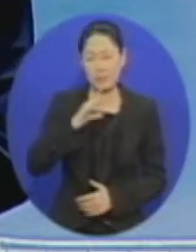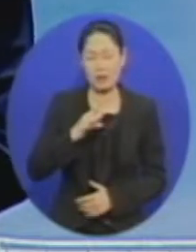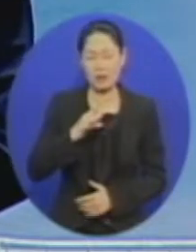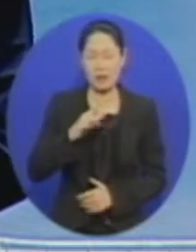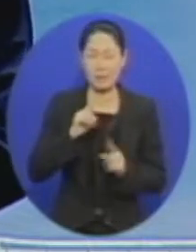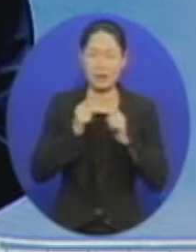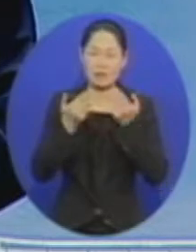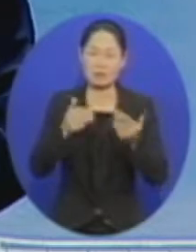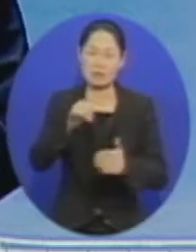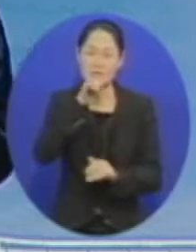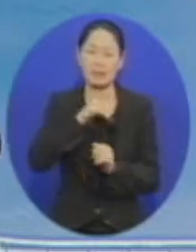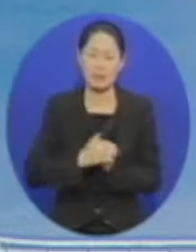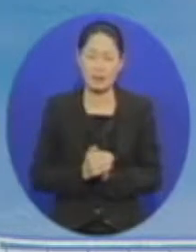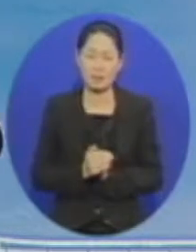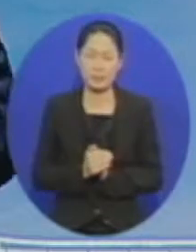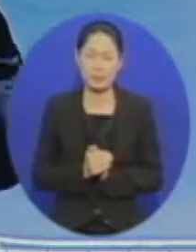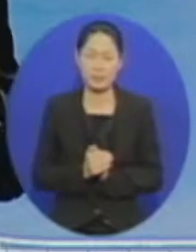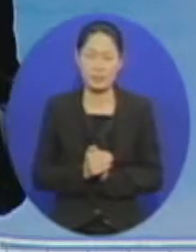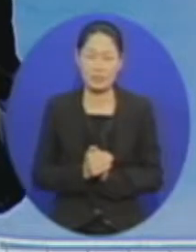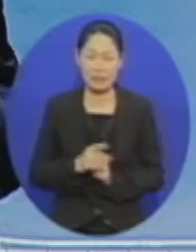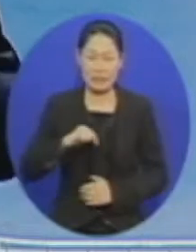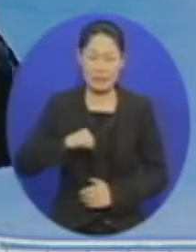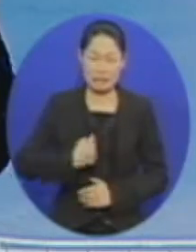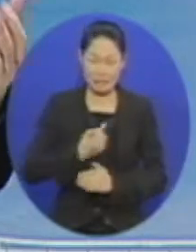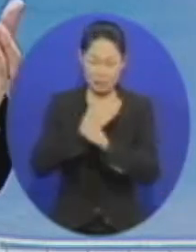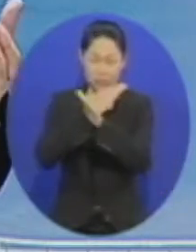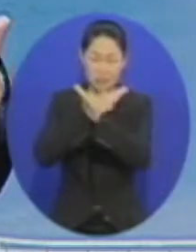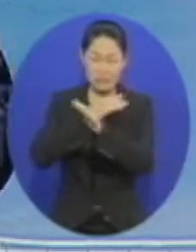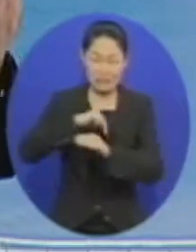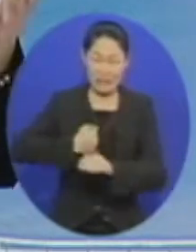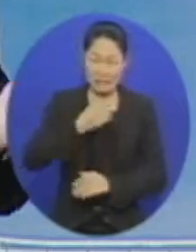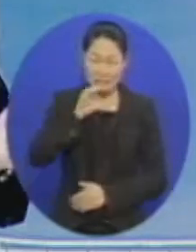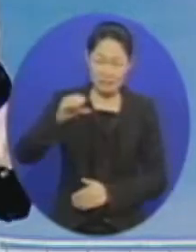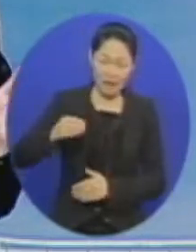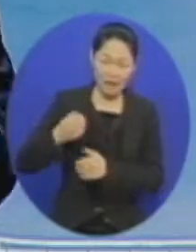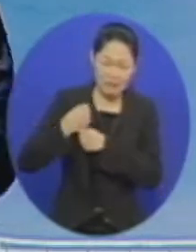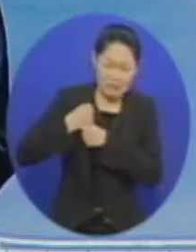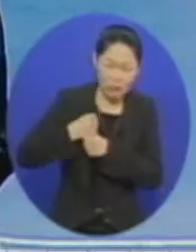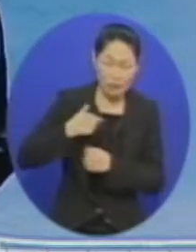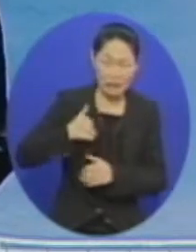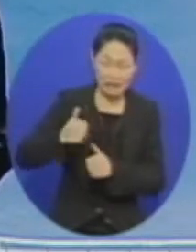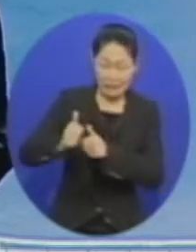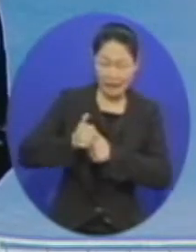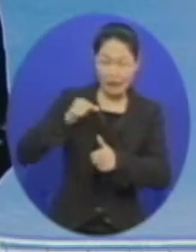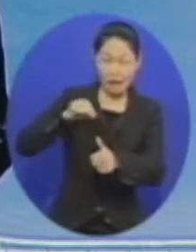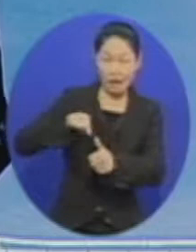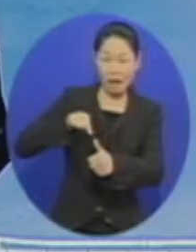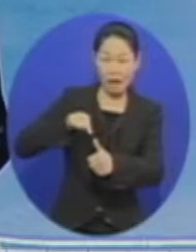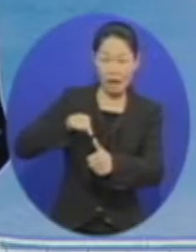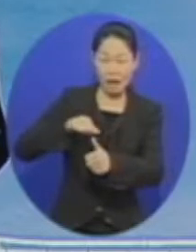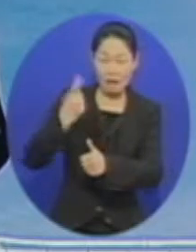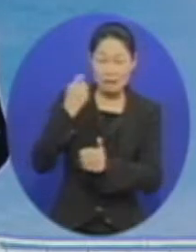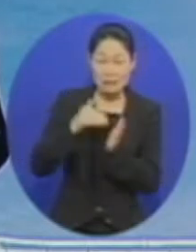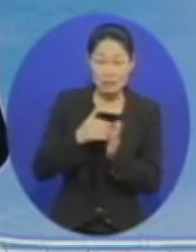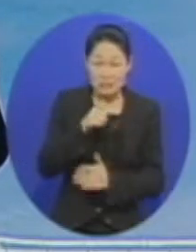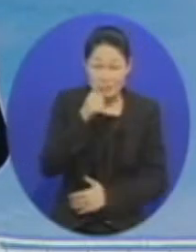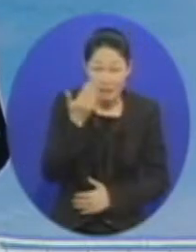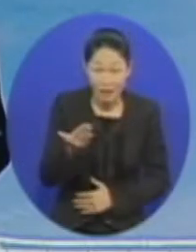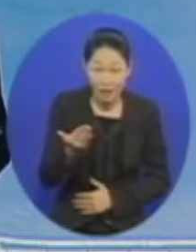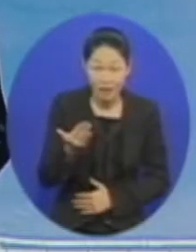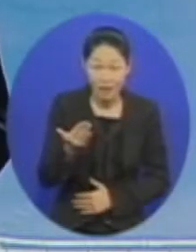있는거예요 자기를 부인하고 자기 십자가를 지고 나를 따르라 들어보셨습니까